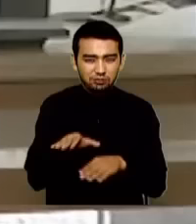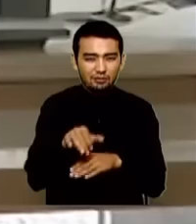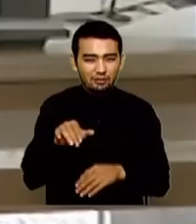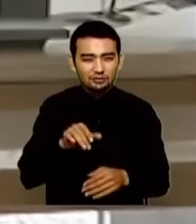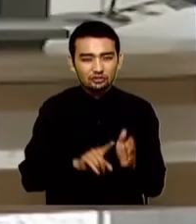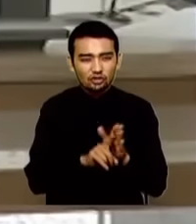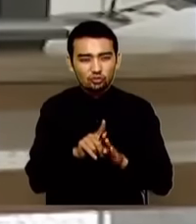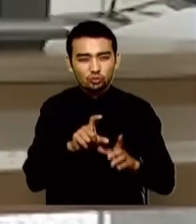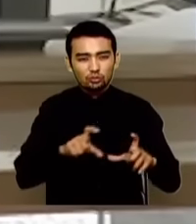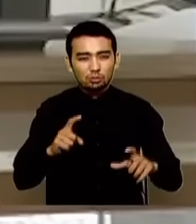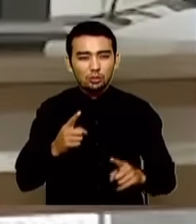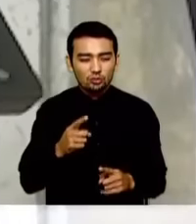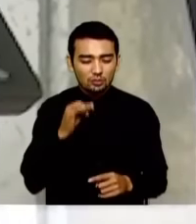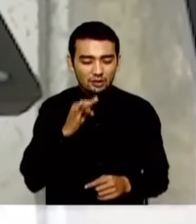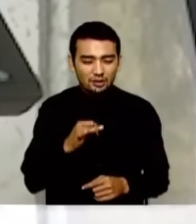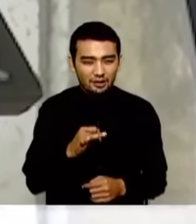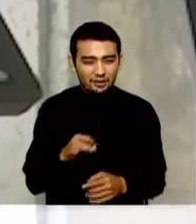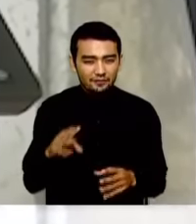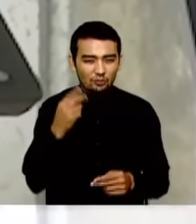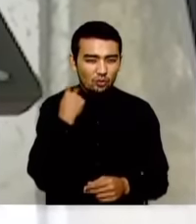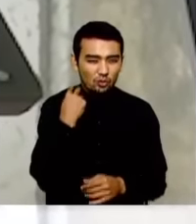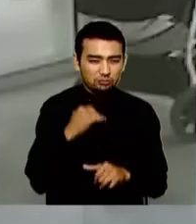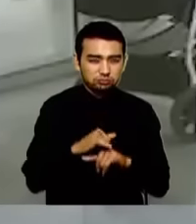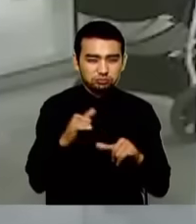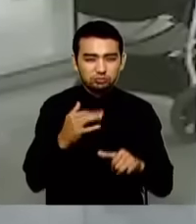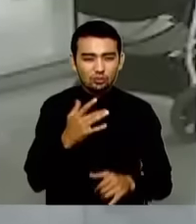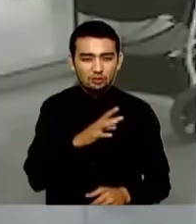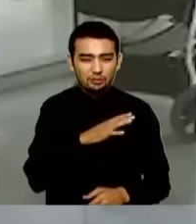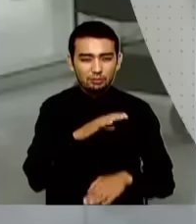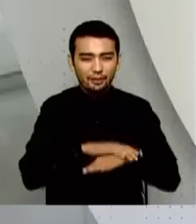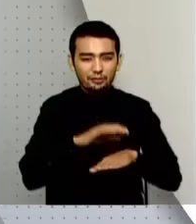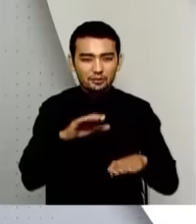деньги? Сколько в общей сложности задолжали граждане банкам?